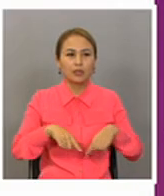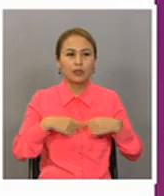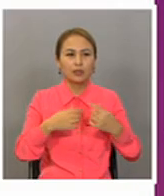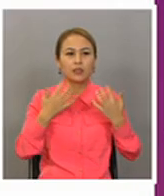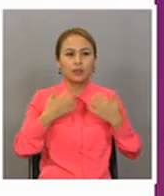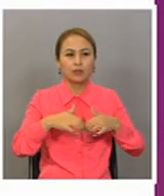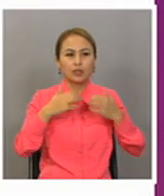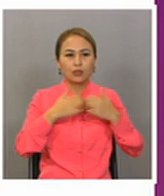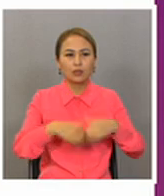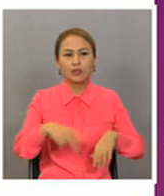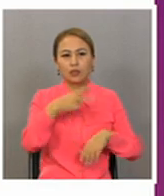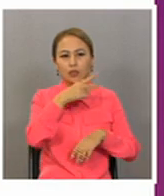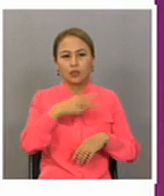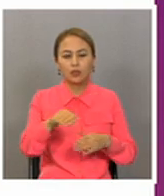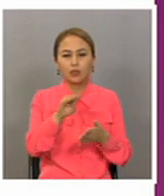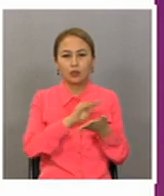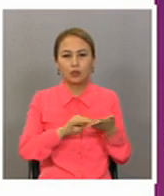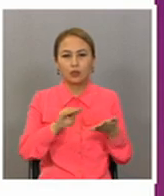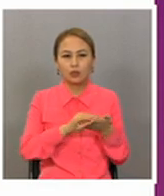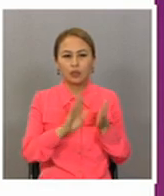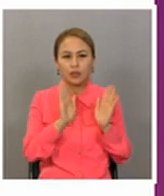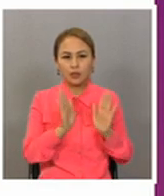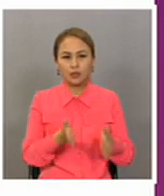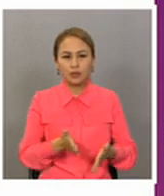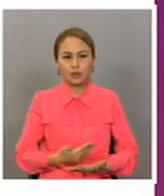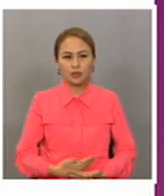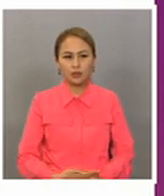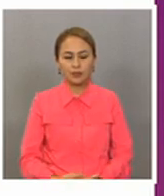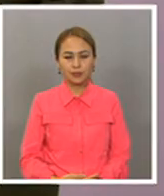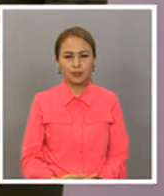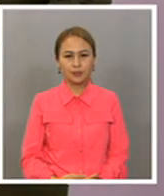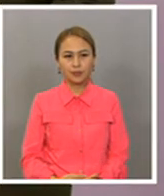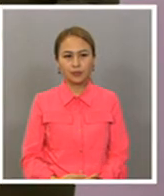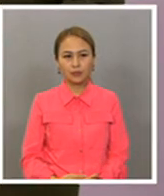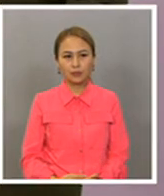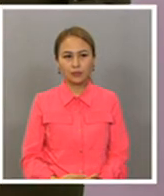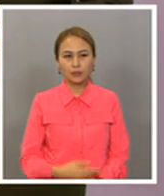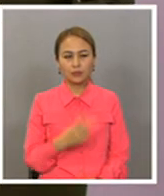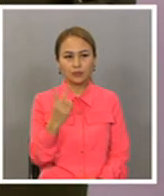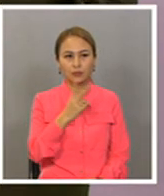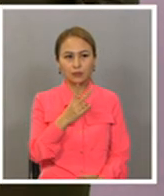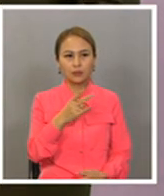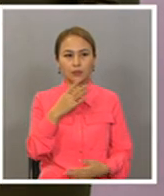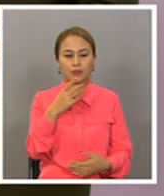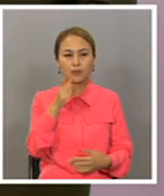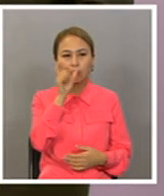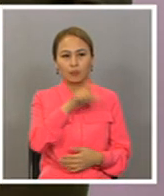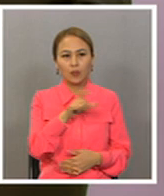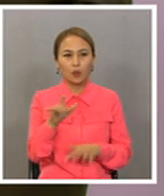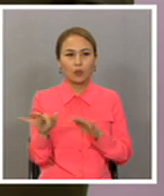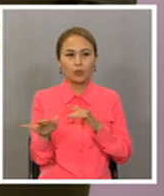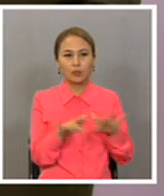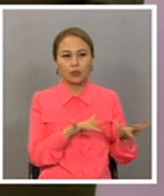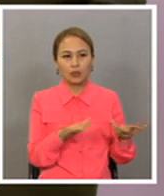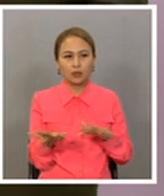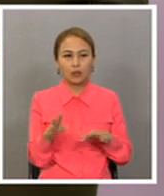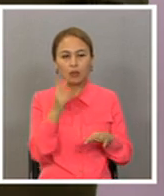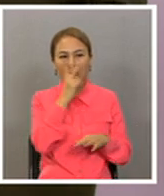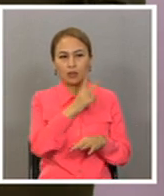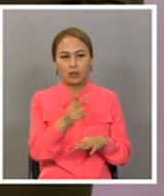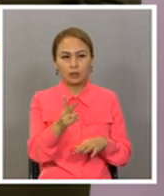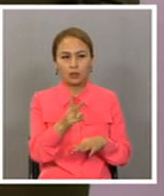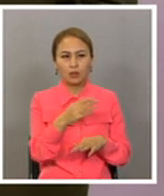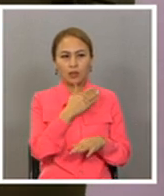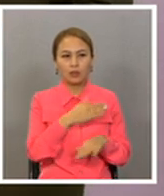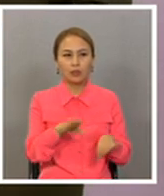берілген есептерді теңдеу құрып шығарасыңдар. Екі дененің қозғалыс сызбаларына қараңдар,